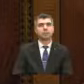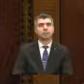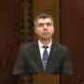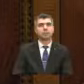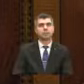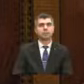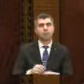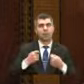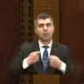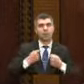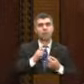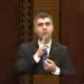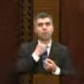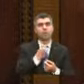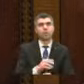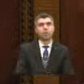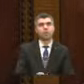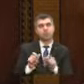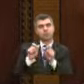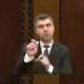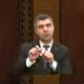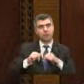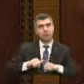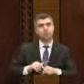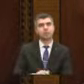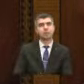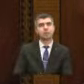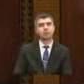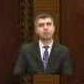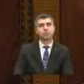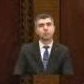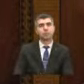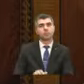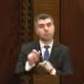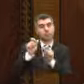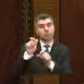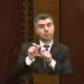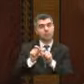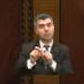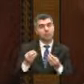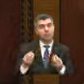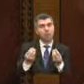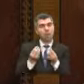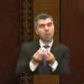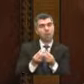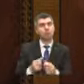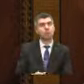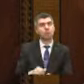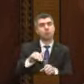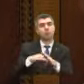السيد رئيس الحكومة، السيدتين الوزيرتين، السادة الوزراء، زملائي وزميلاتي